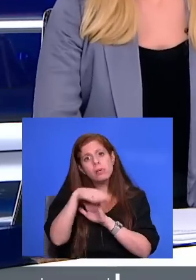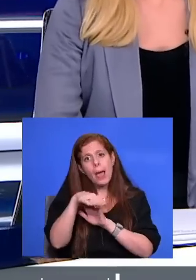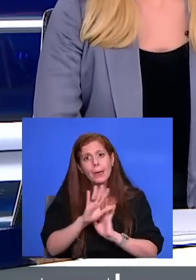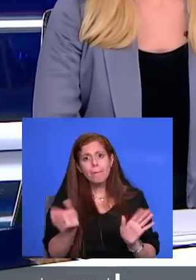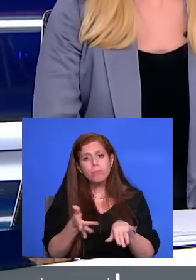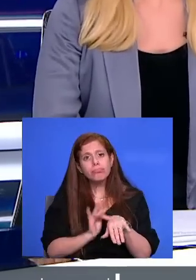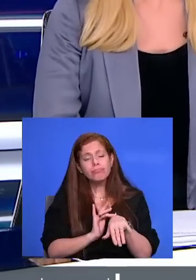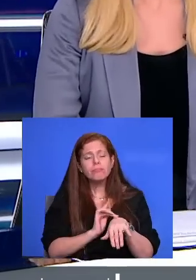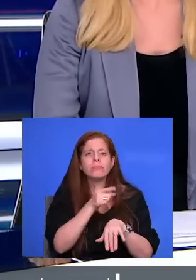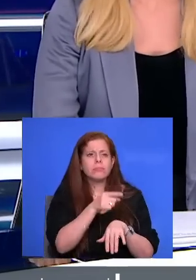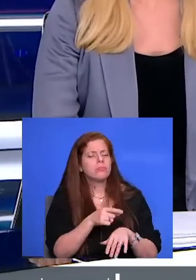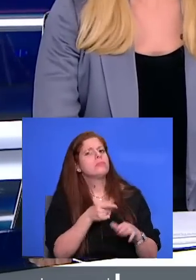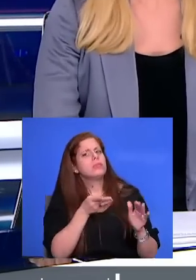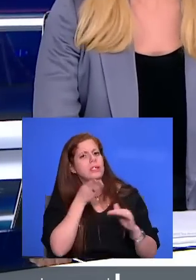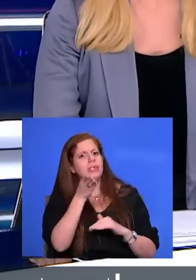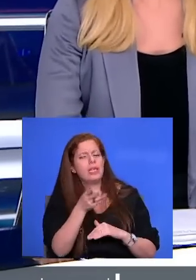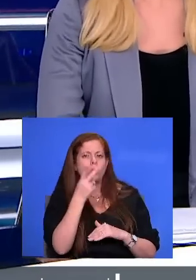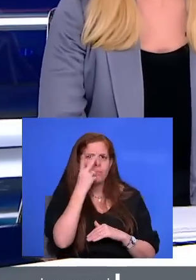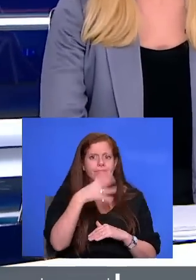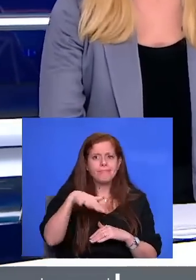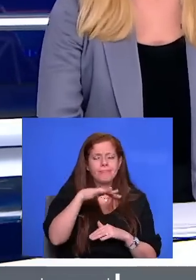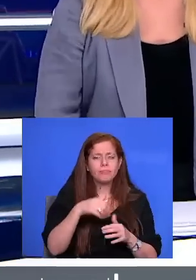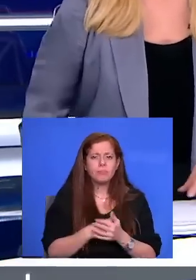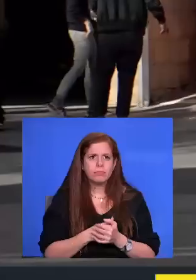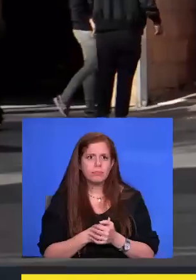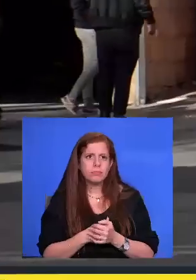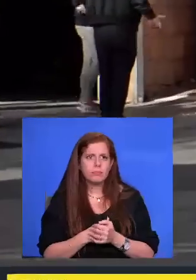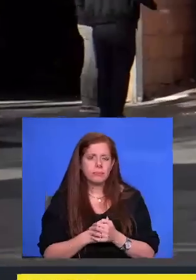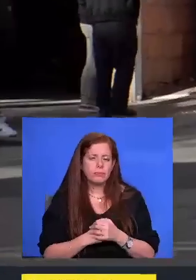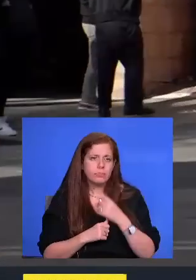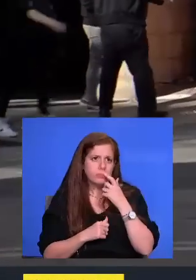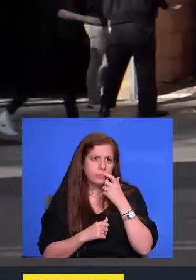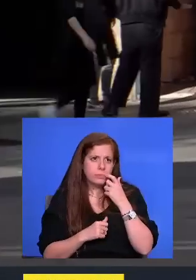בעקבות הרחובות שמפעל הפיס פשוט השתלט עליהם.